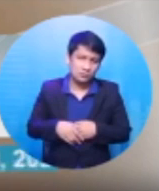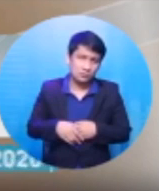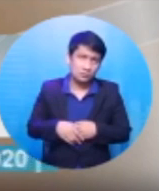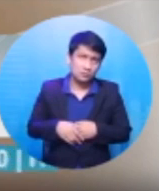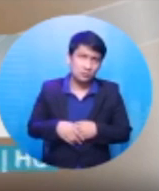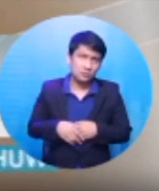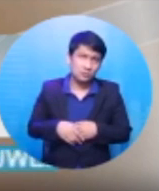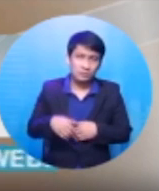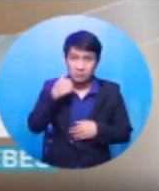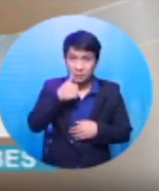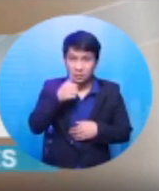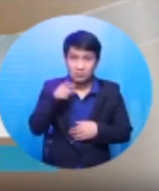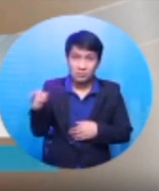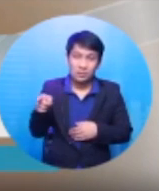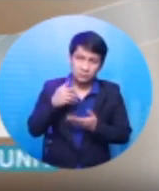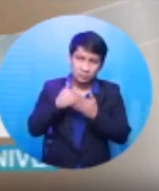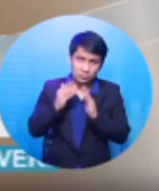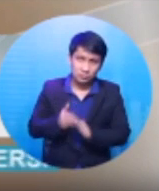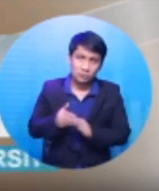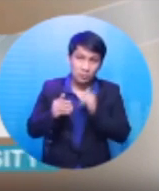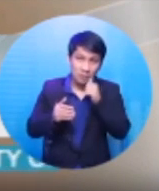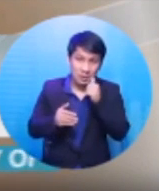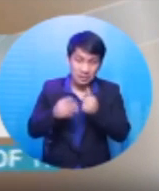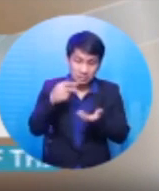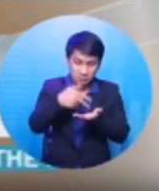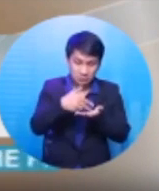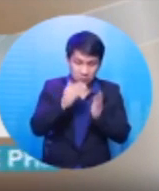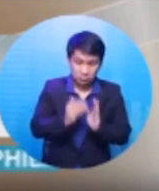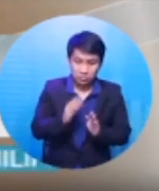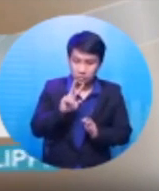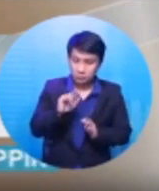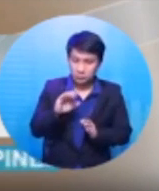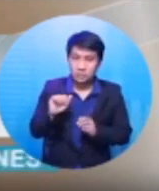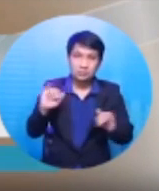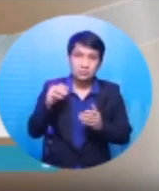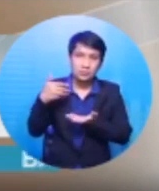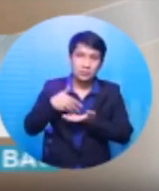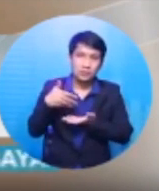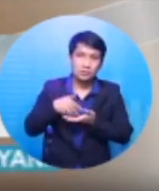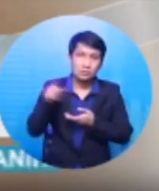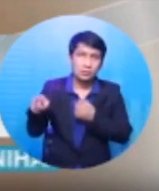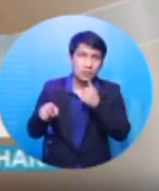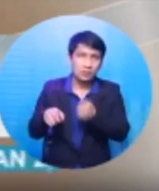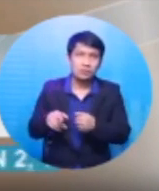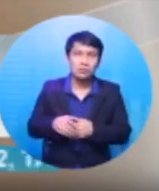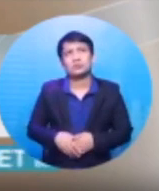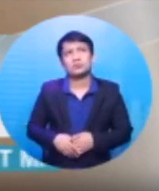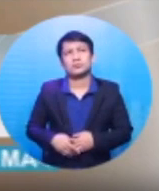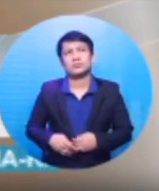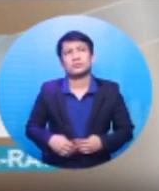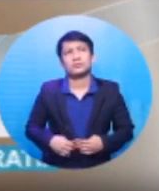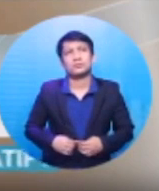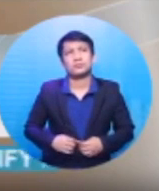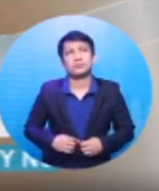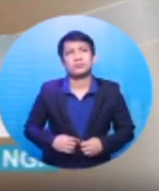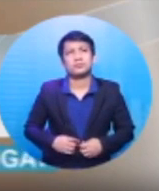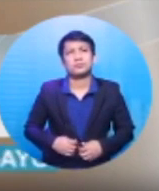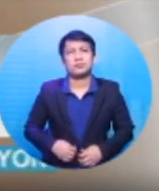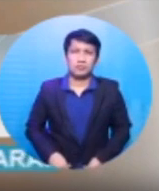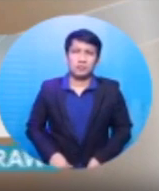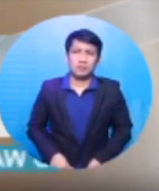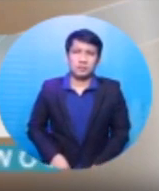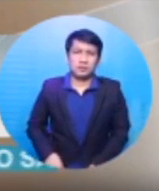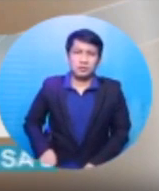po. Ah, student visa pa lang siya ngayon? Opo, opo, sir. Okay. Nag-aaral pa po. Ito nga, ma'am, sinasabi ko, student visa po